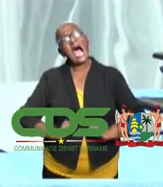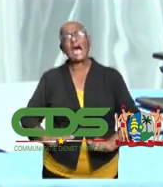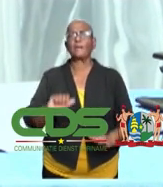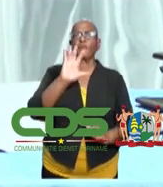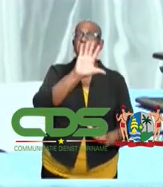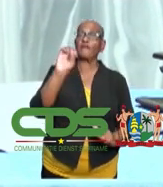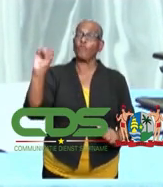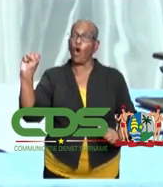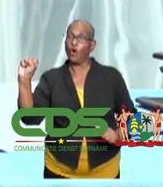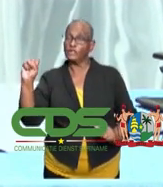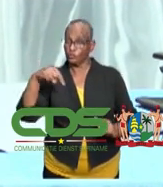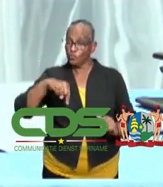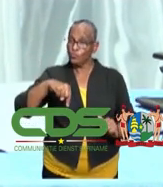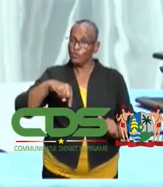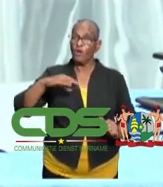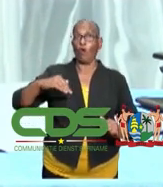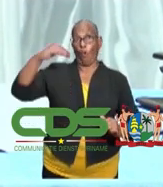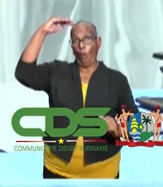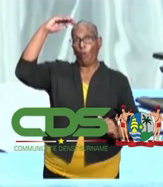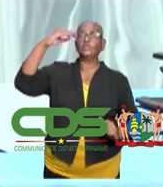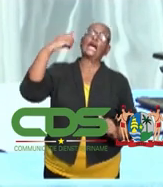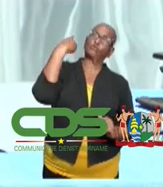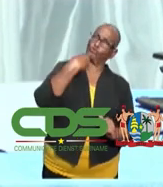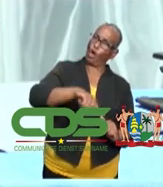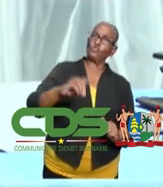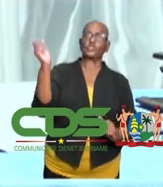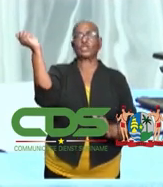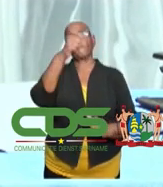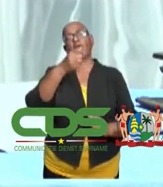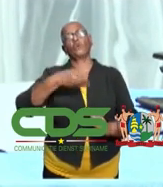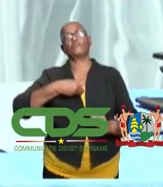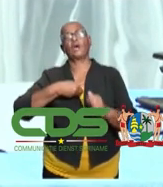per maand. Dit wordt verhoogd naar 1000 SRD.